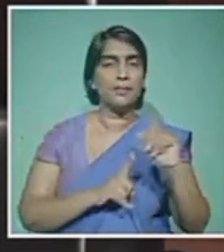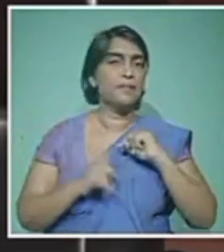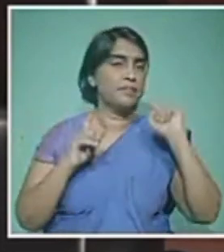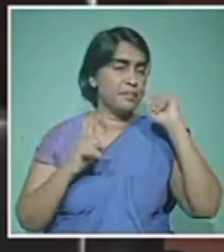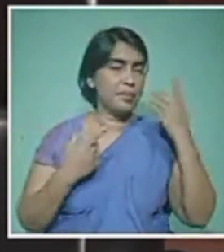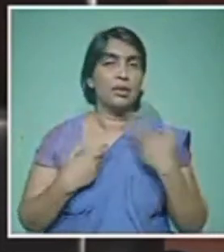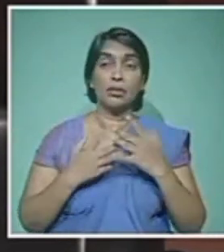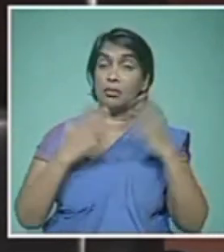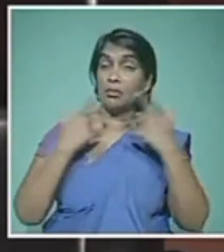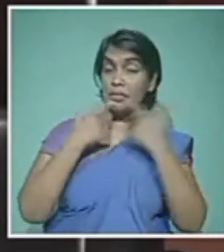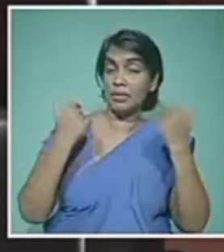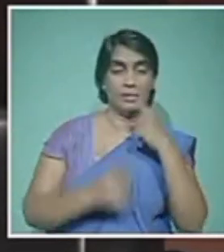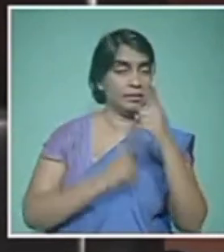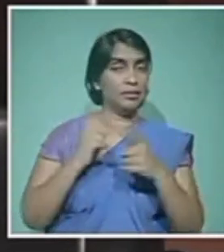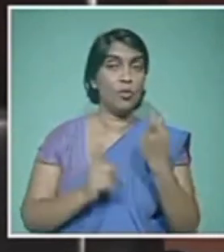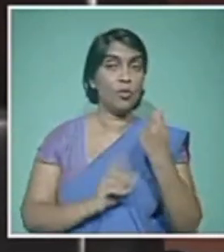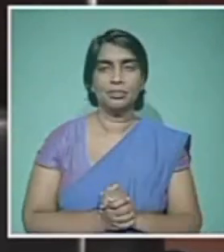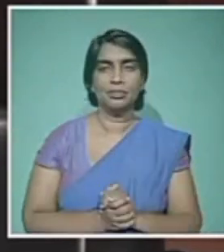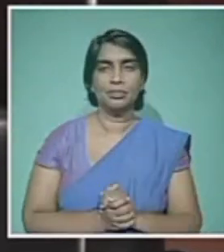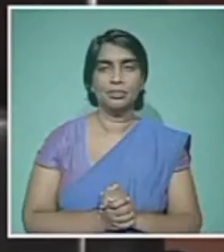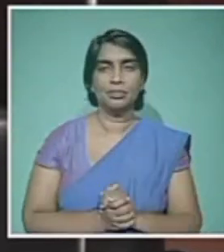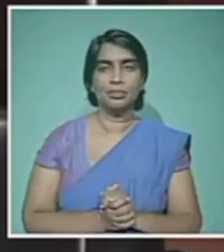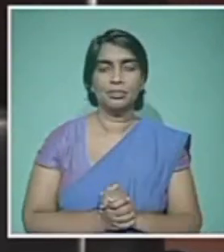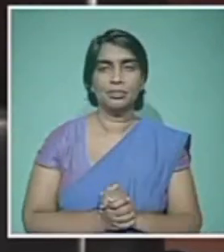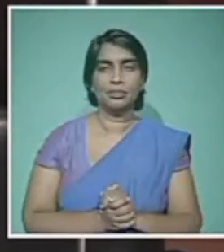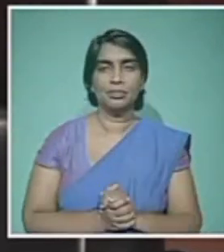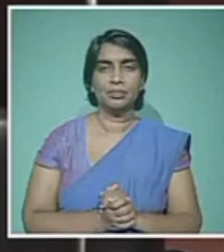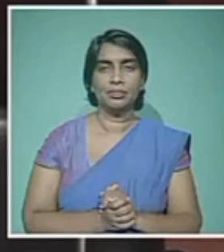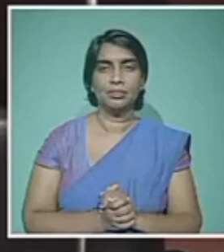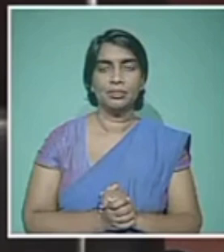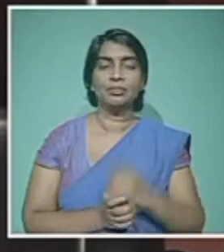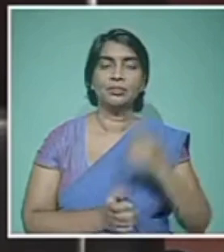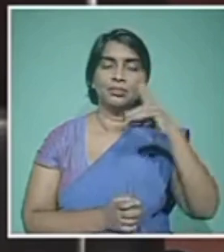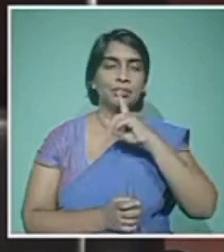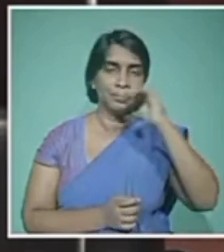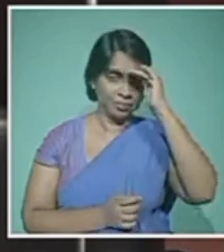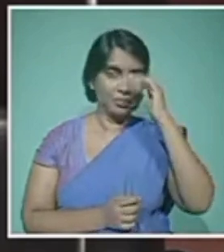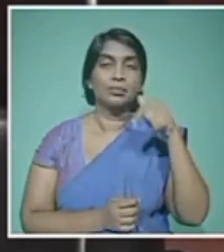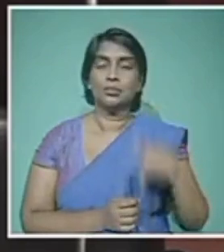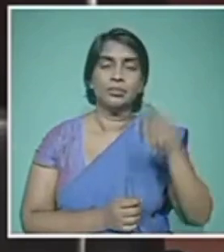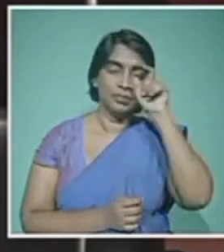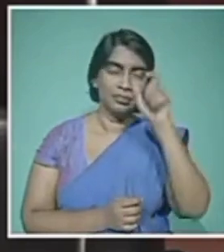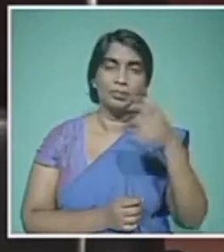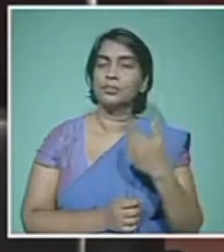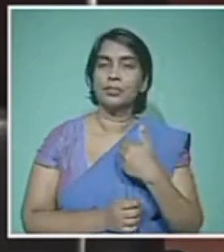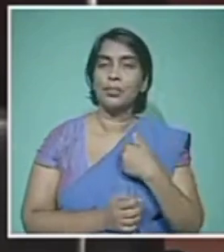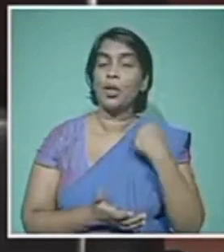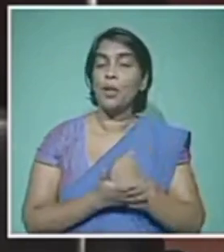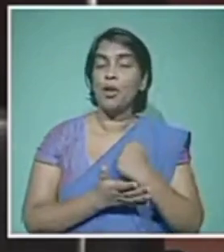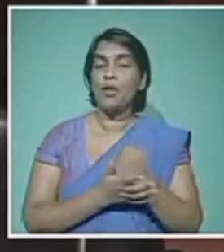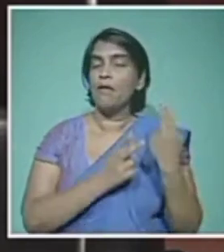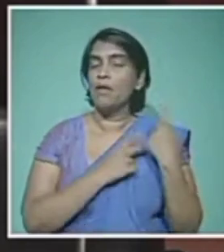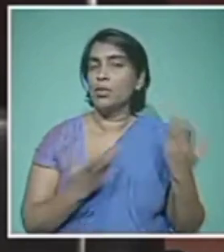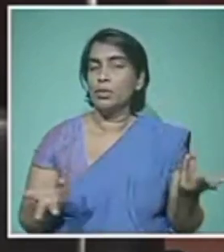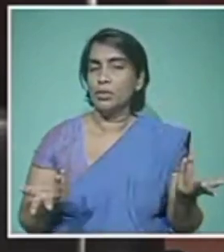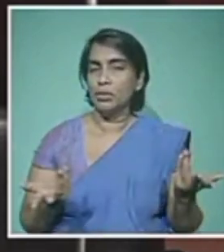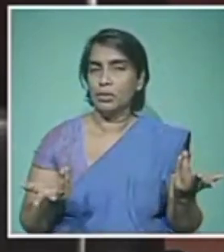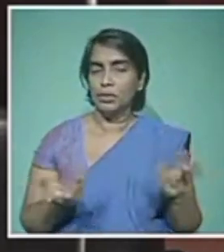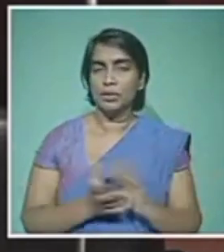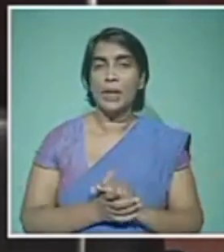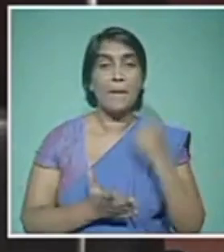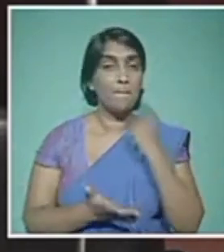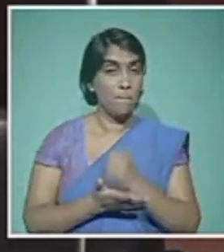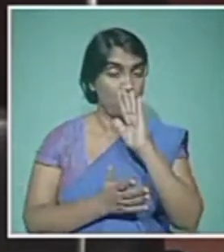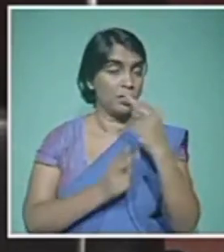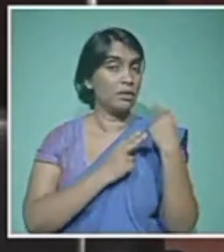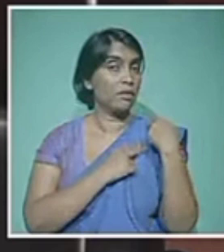පාර්ලිමේන්තුව දන්නේ අපි ලොකෝට උජාරුවට කියනවා මුදල් බලය තියෙන අපිට කියලා. ගරු නියෝජ්‍ය කතානායකතුමනි දැන් බලන්න මොකද්ද මහ බැංකුවේ වගකීම? මහ